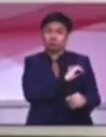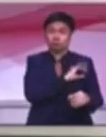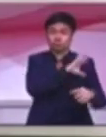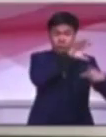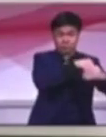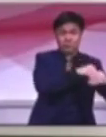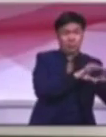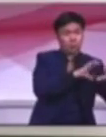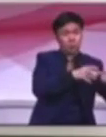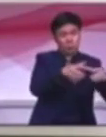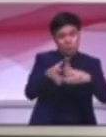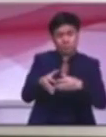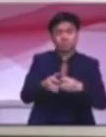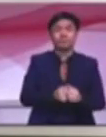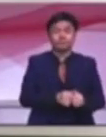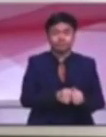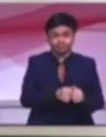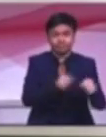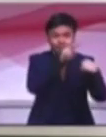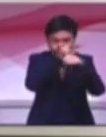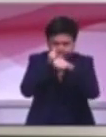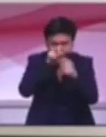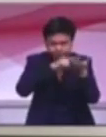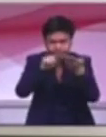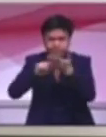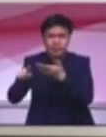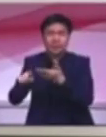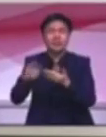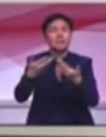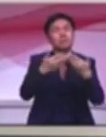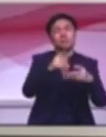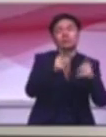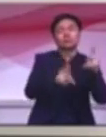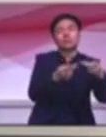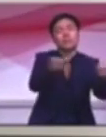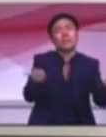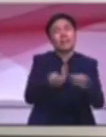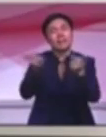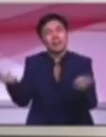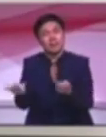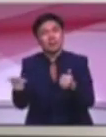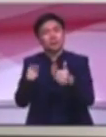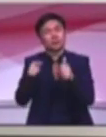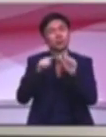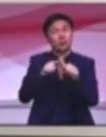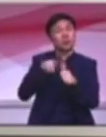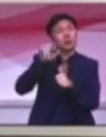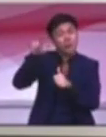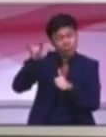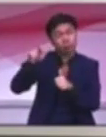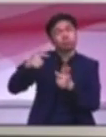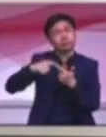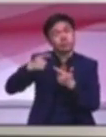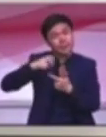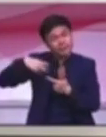Hai pemeriksaan dijalankan dijemur tempat-tempat awam termasuk di terminal pengangkutan dan sebagainya